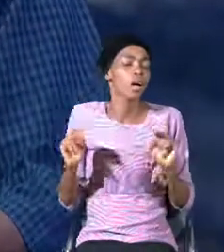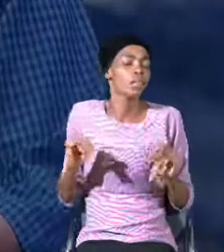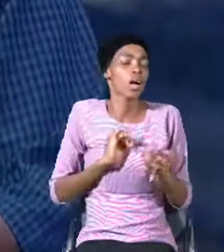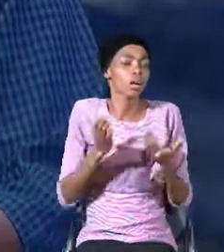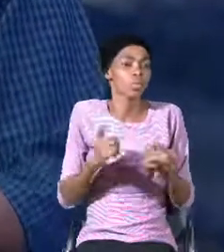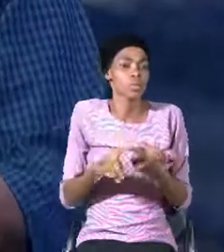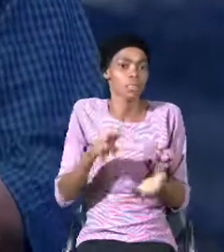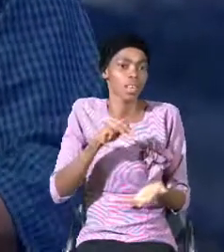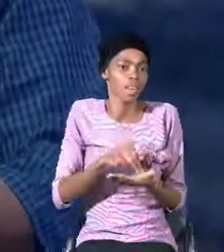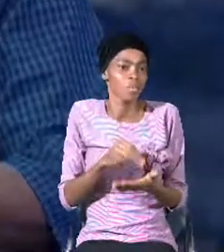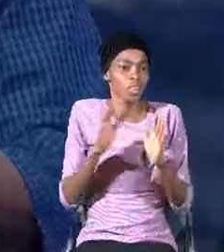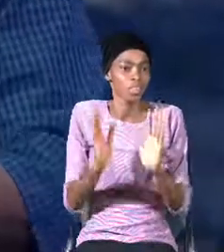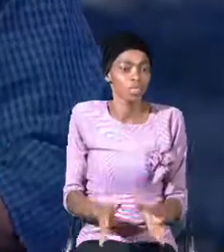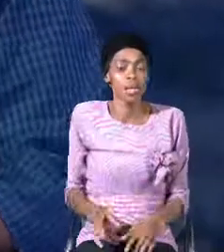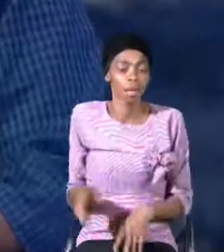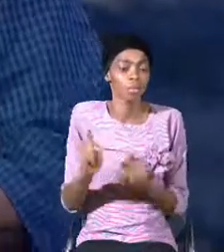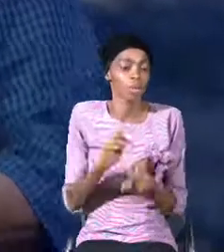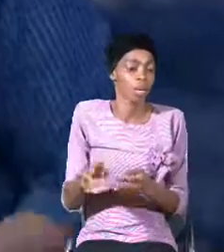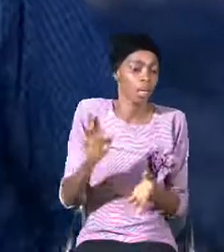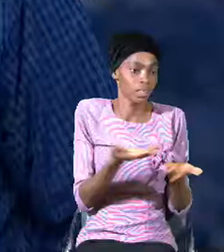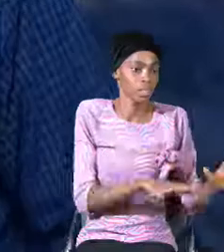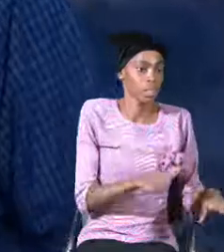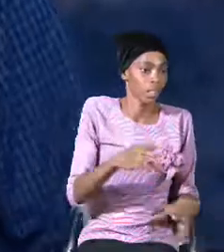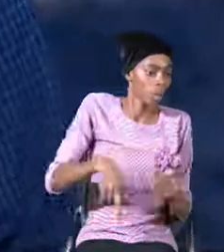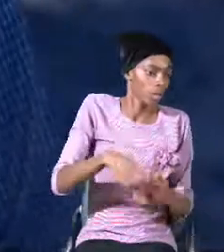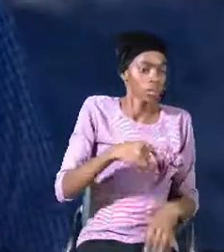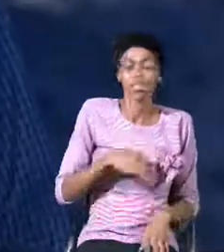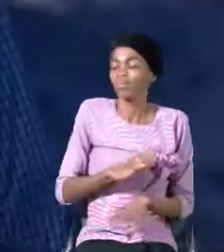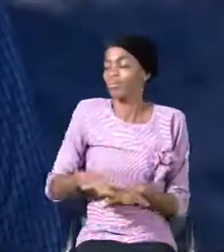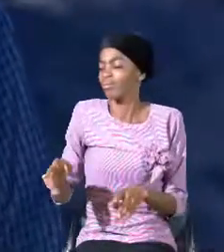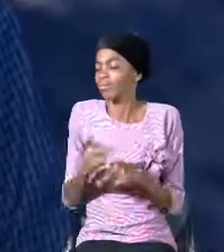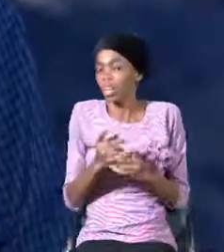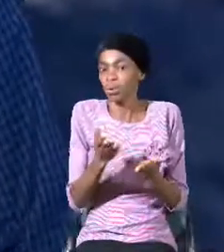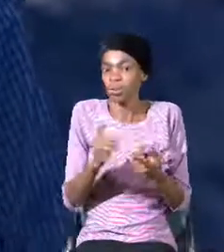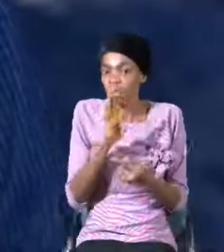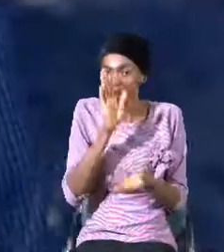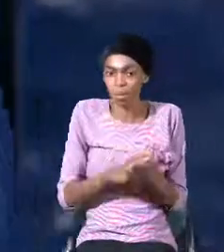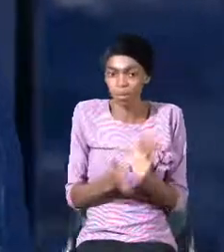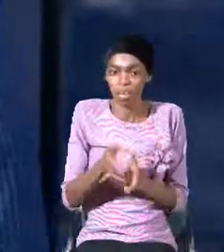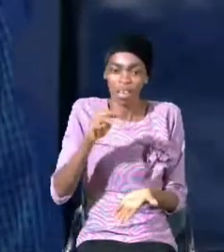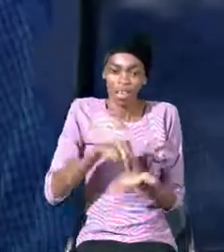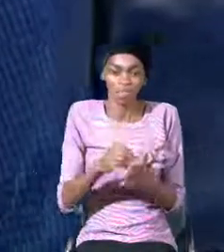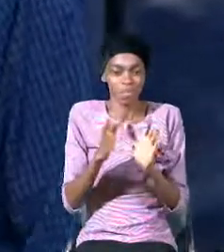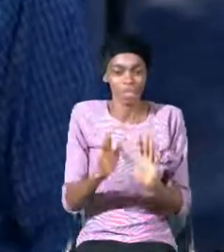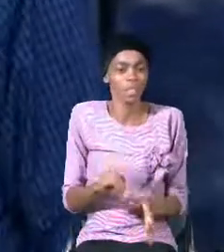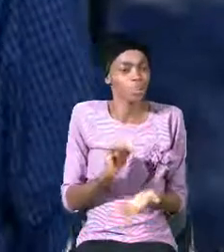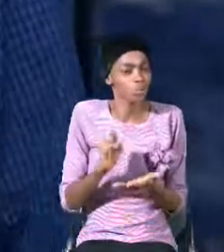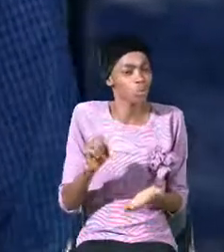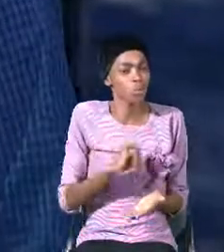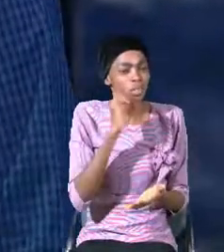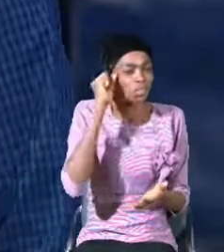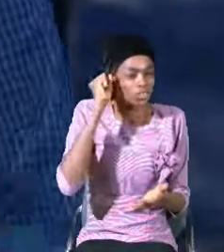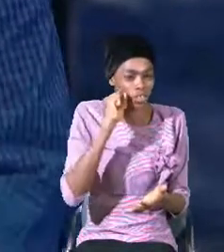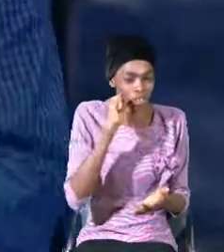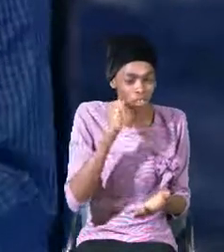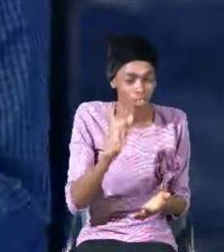Les gens meurent autour de lui, mais je m'en fous. Je veux être millionnaire. Il en est ainsi de celui ou de celle qui amasse des trésors